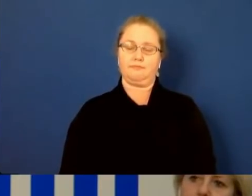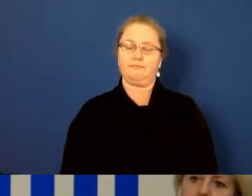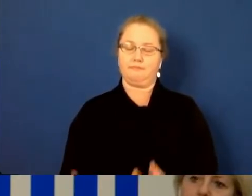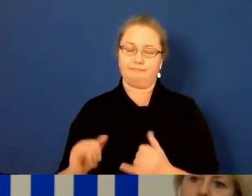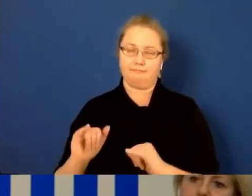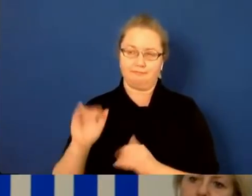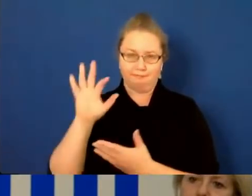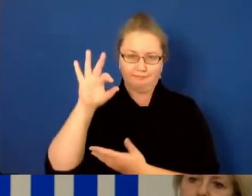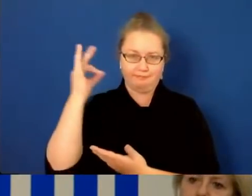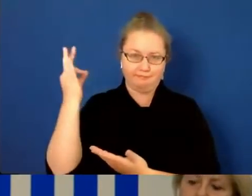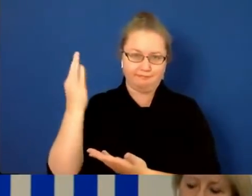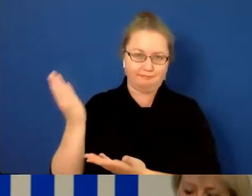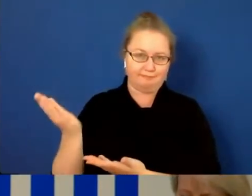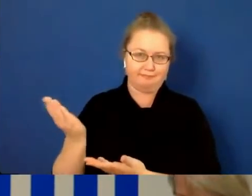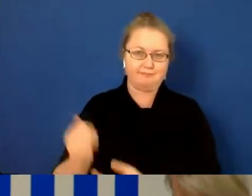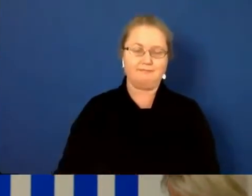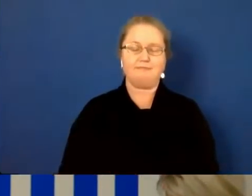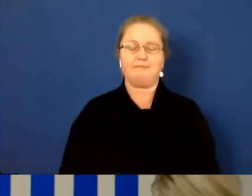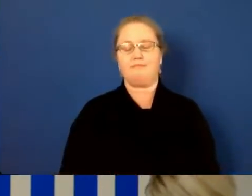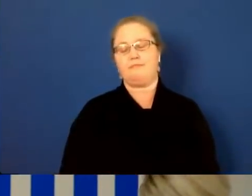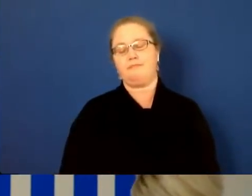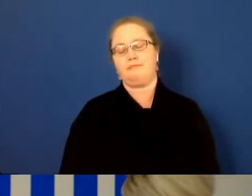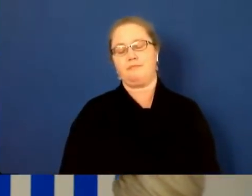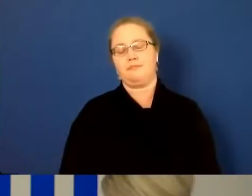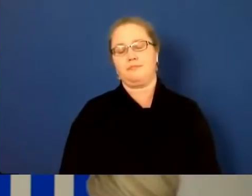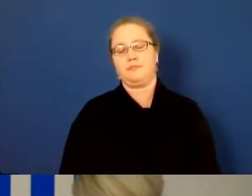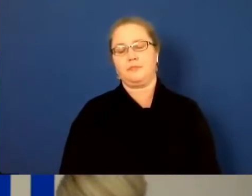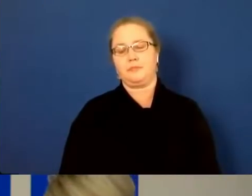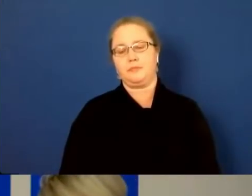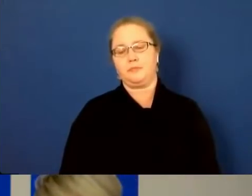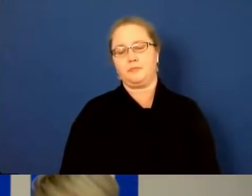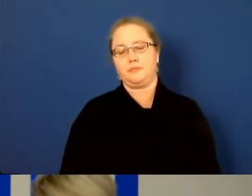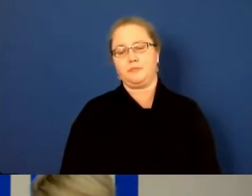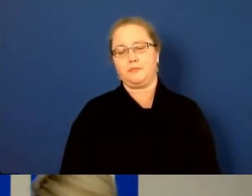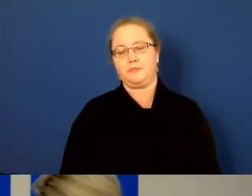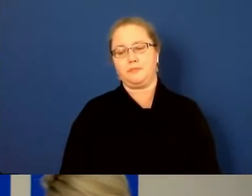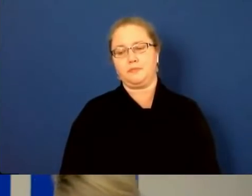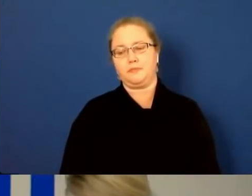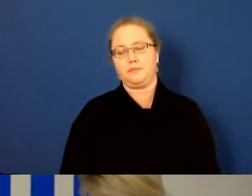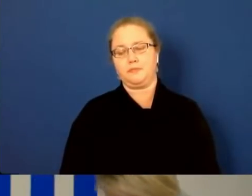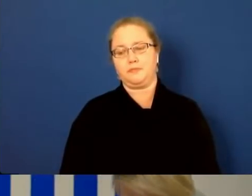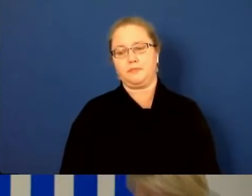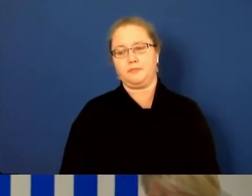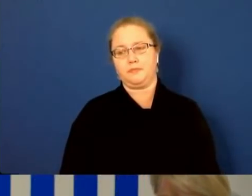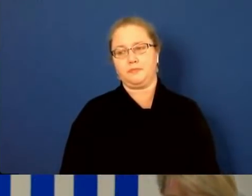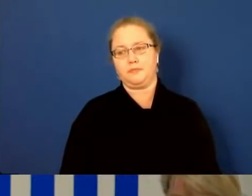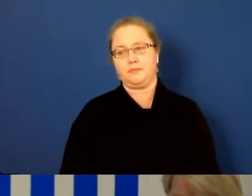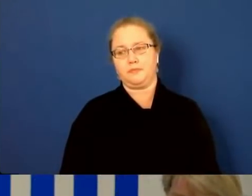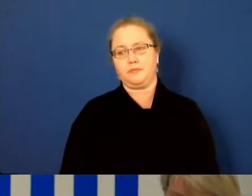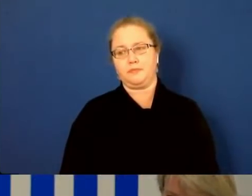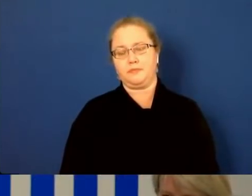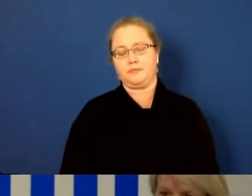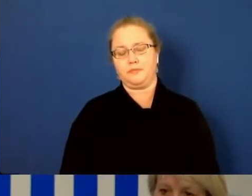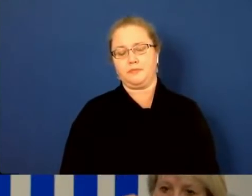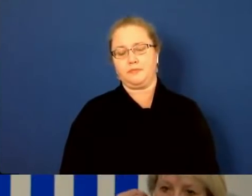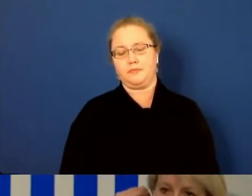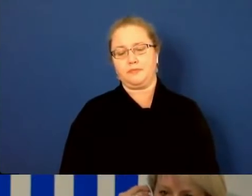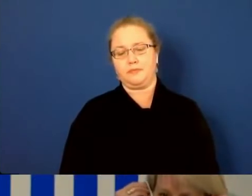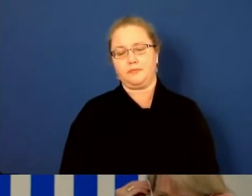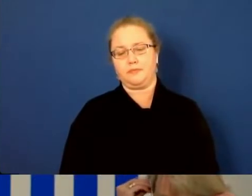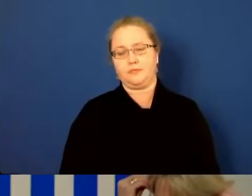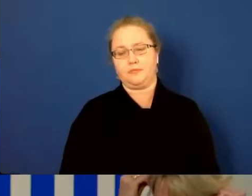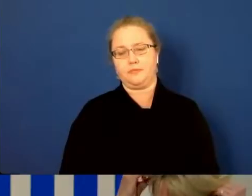ça marche. Il faut se reconnaître aussi que Dr. Henry est, est souvent